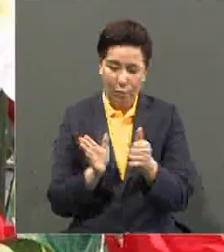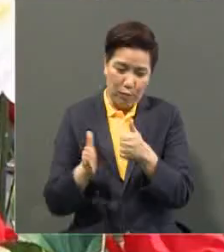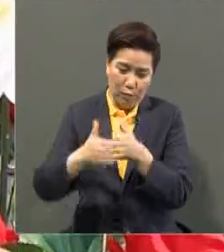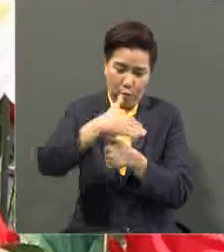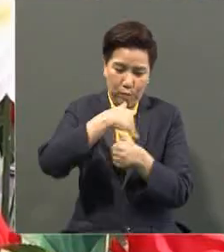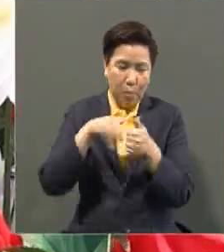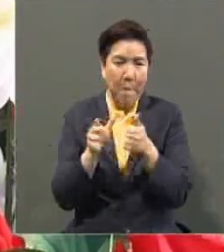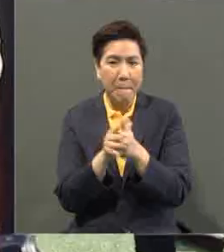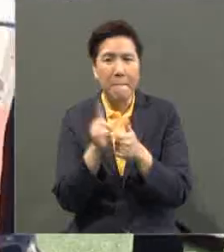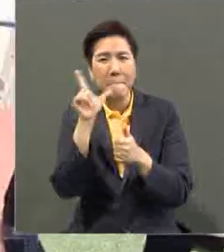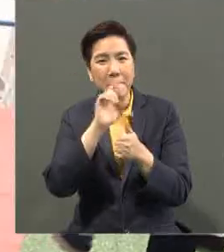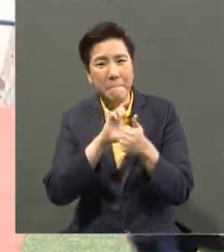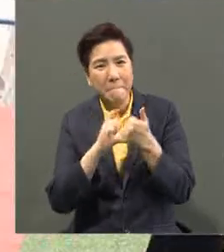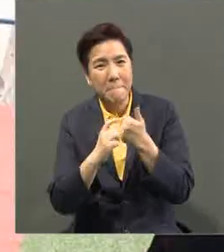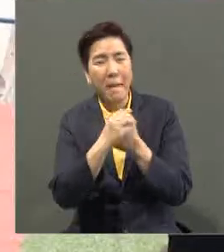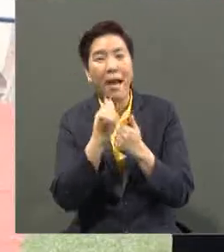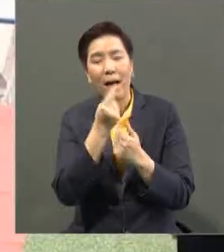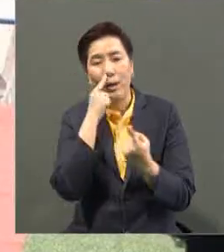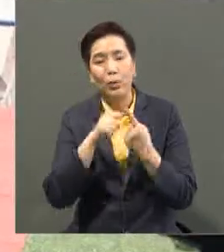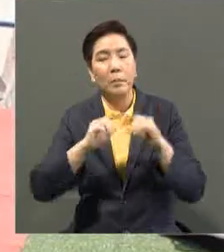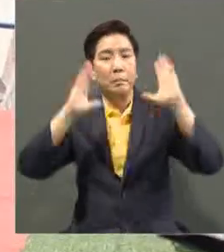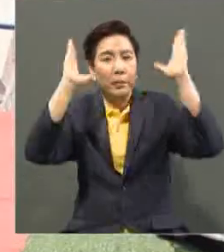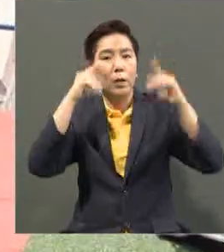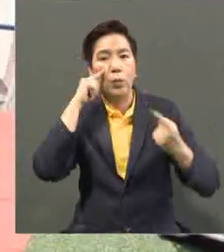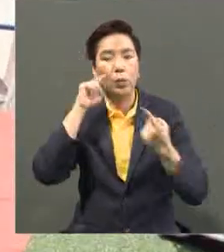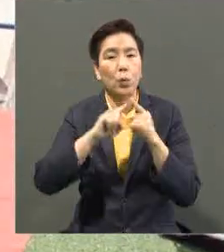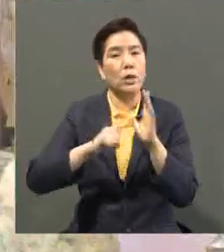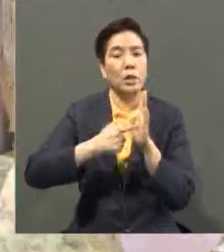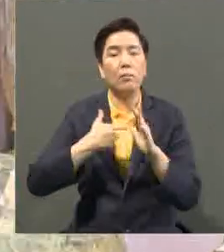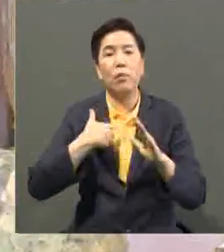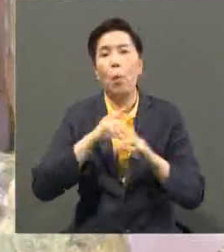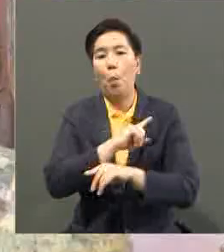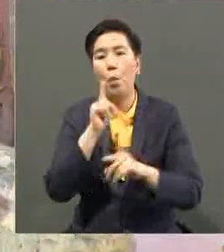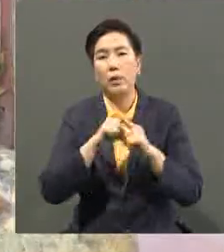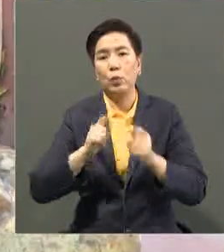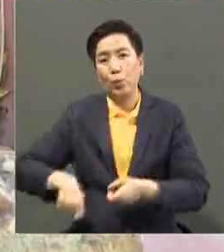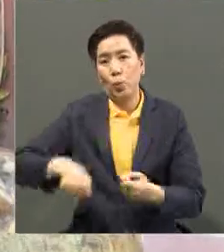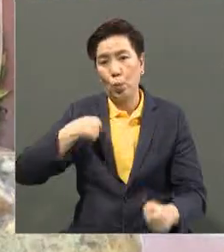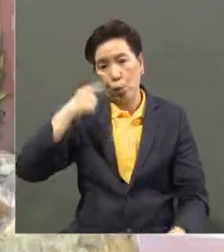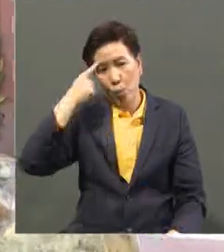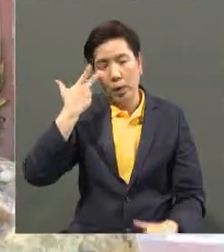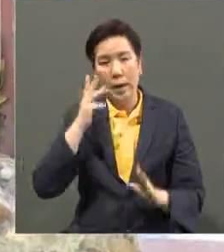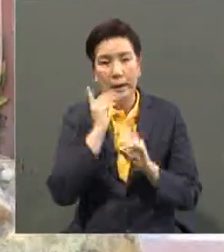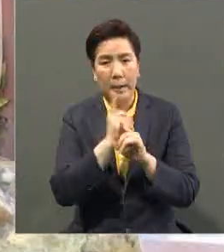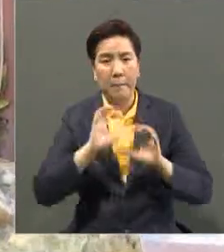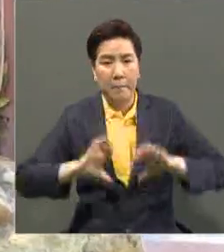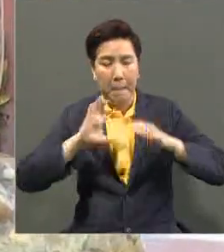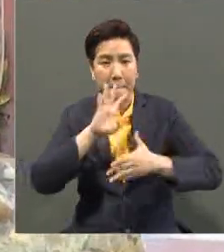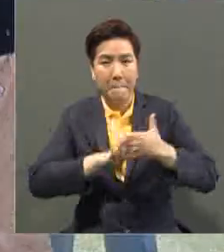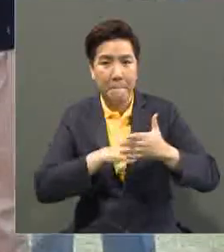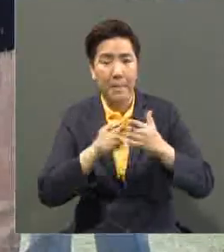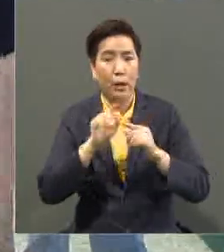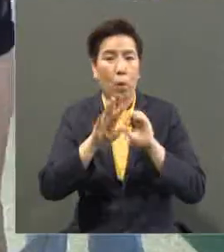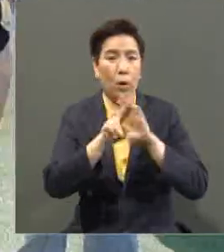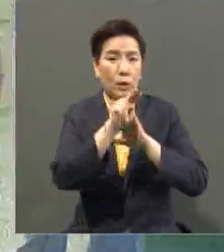ห่มพระปรางซึ่งอันนี้เป็นหนึ่งในกิจกรรมประชาสัมพันธ์เทศกาลสงกรานต์ให้เป็นที่รู้จักในระดับสากลตามนโยบายรัฐบาลที่ทางจังหวัด